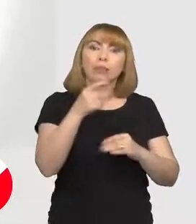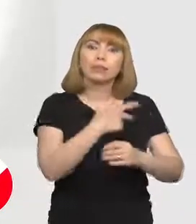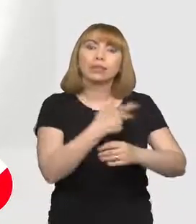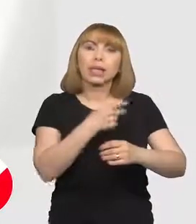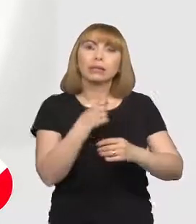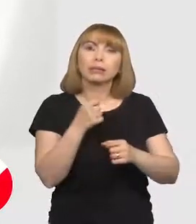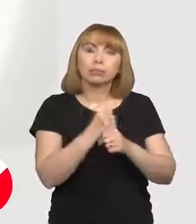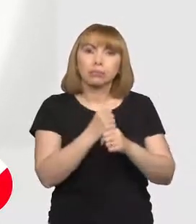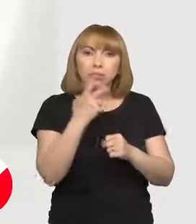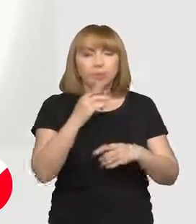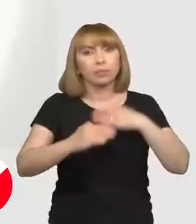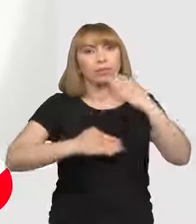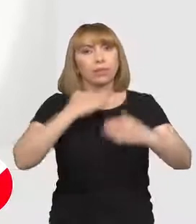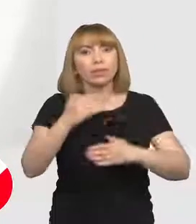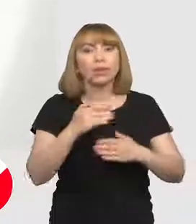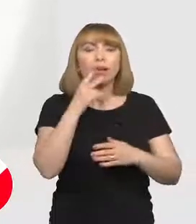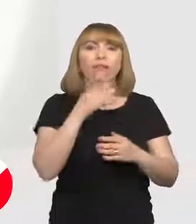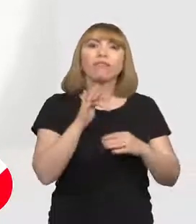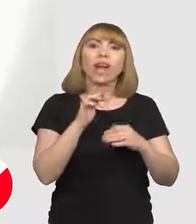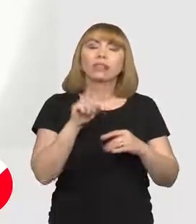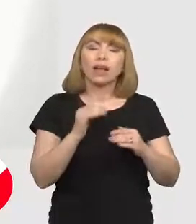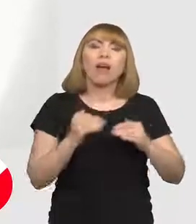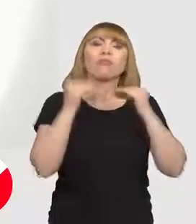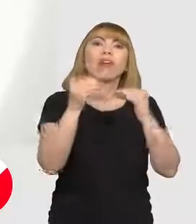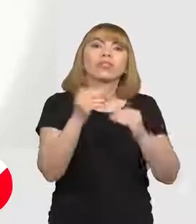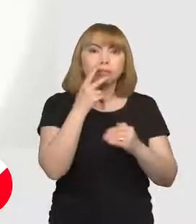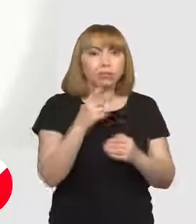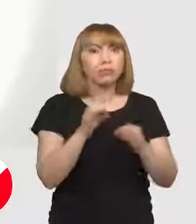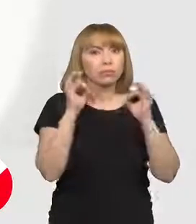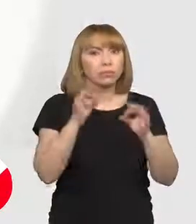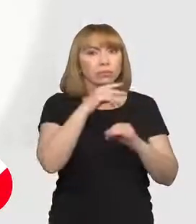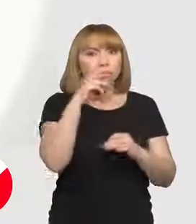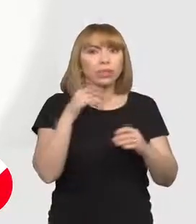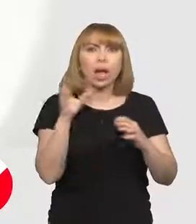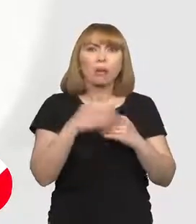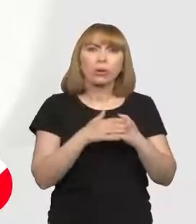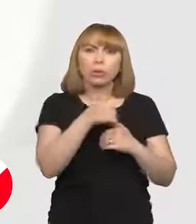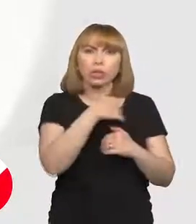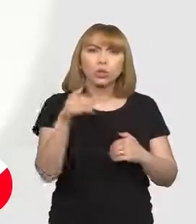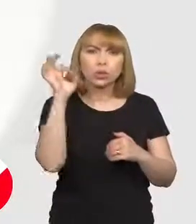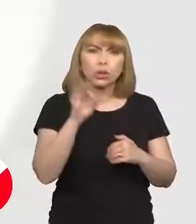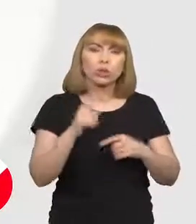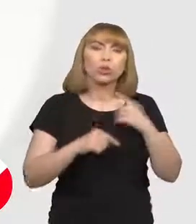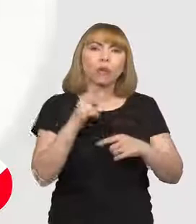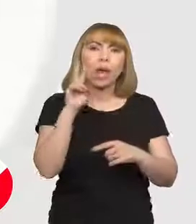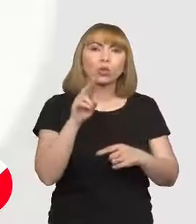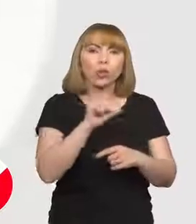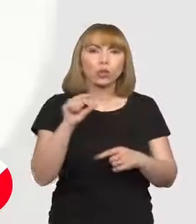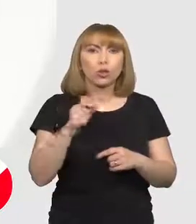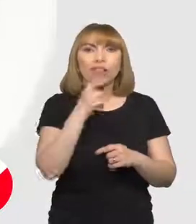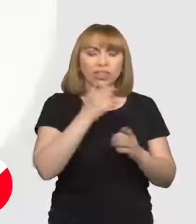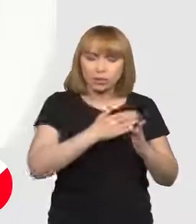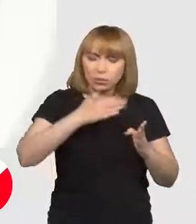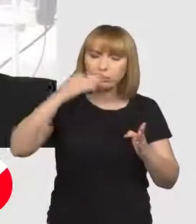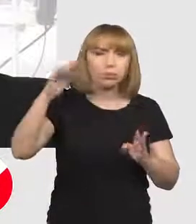va permite sa treaca la Testele clinice de faza avansata are o eficacitate de aproape suta la suta dupa doua doza la toate grupele de vârstă sau